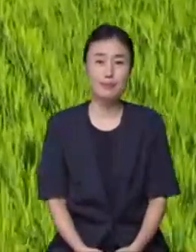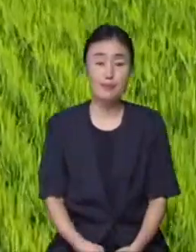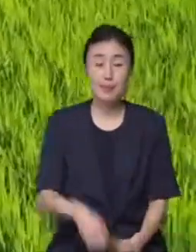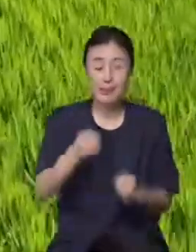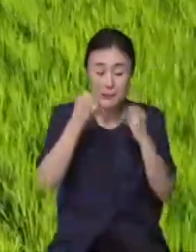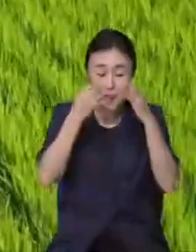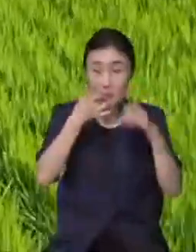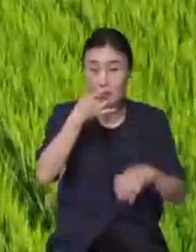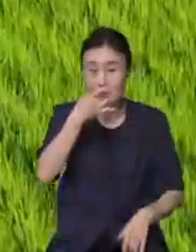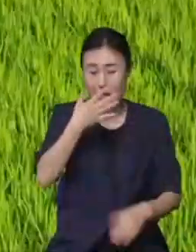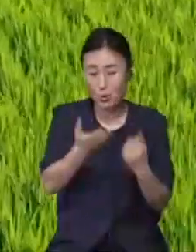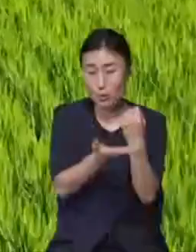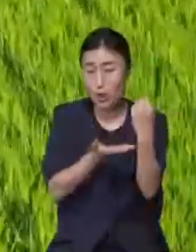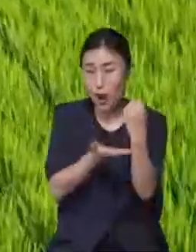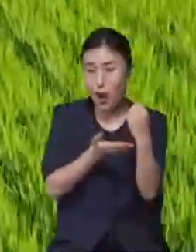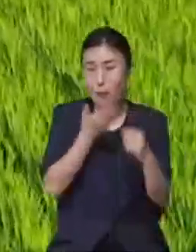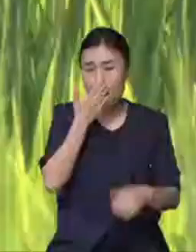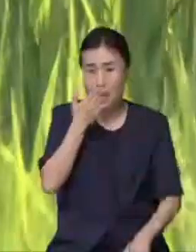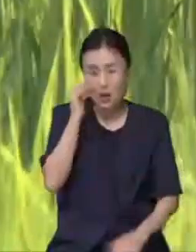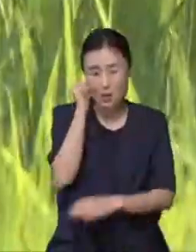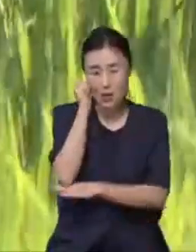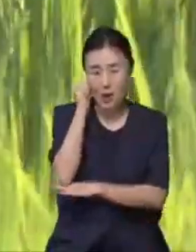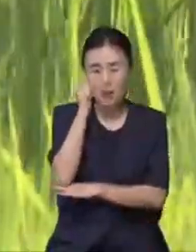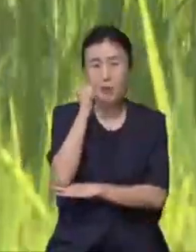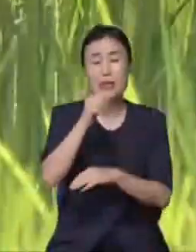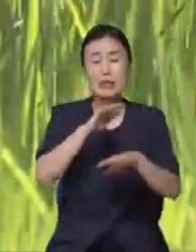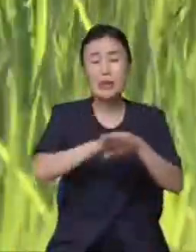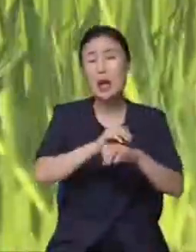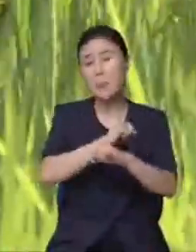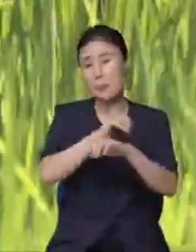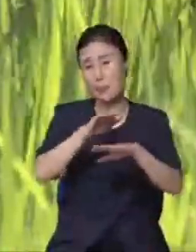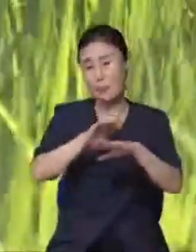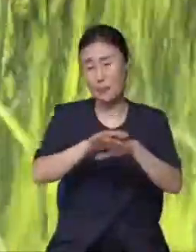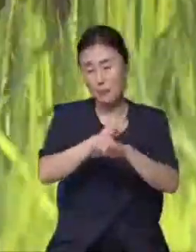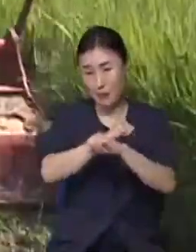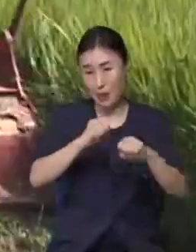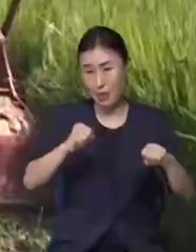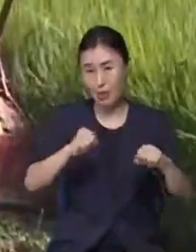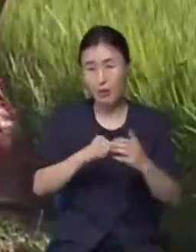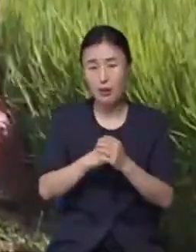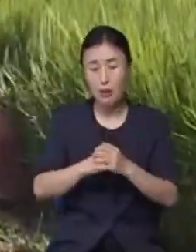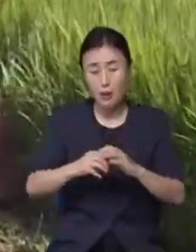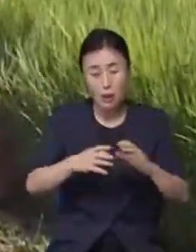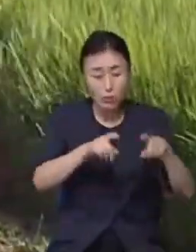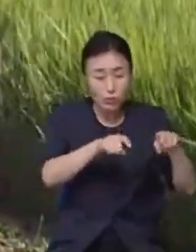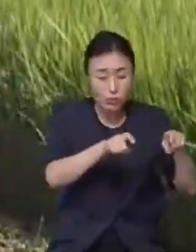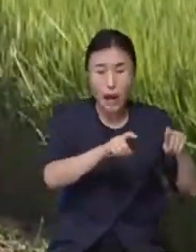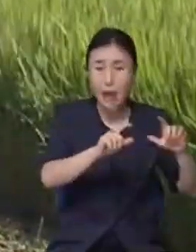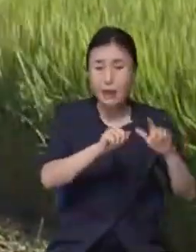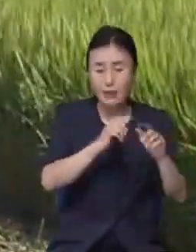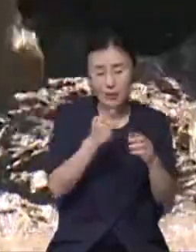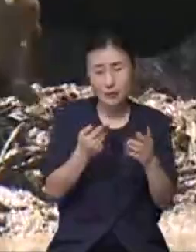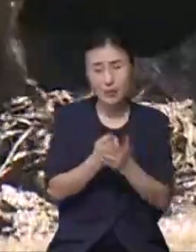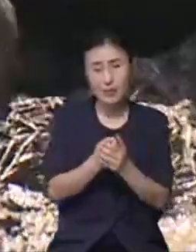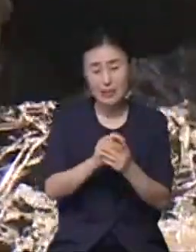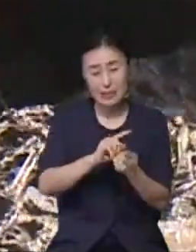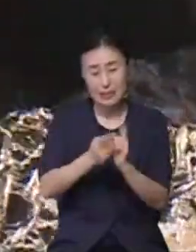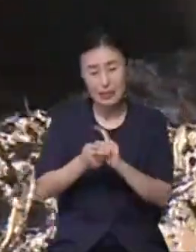햅쌀 수확을 앞둔 전남 영암의 들판. 쌀 수확을 위한 콤바인 대신 트랙터가 논을